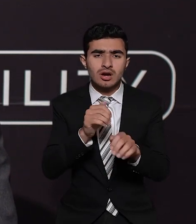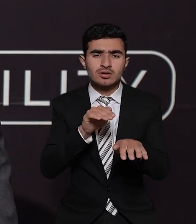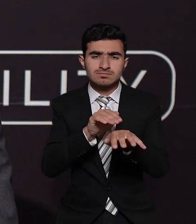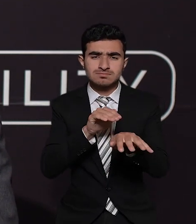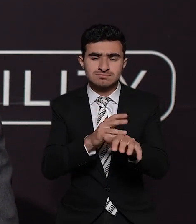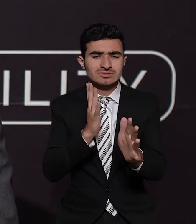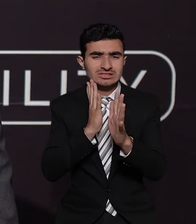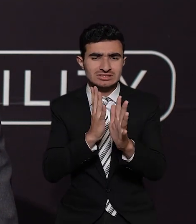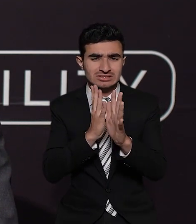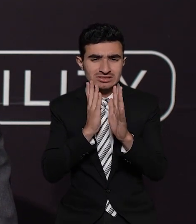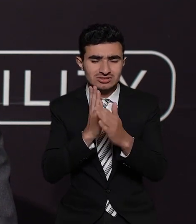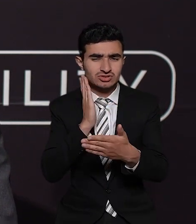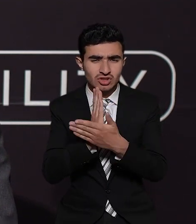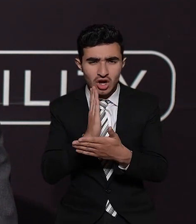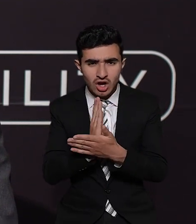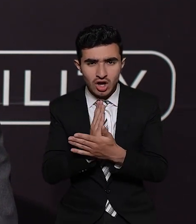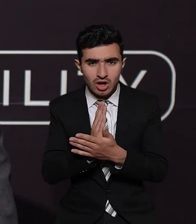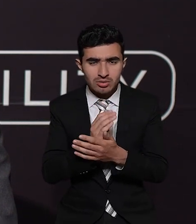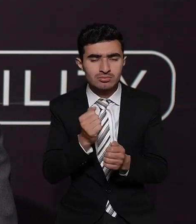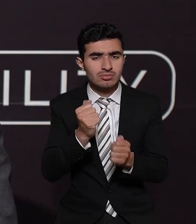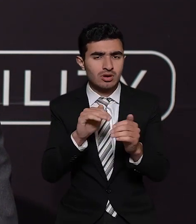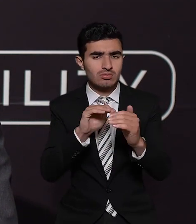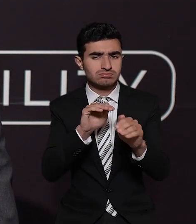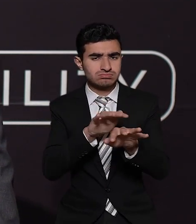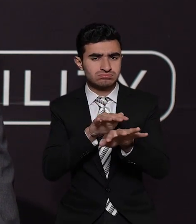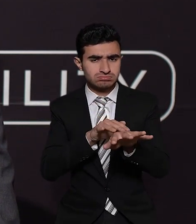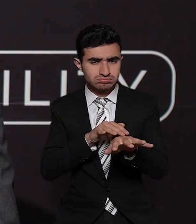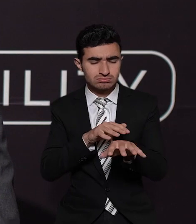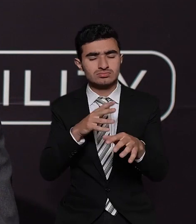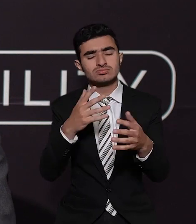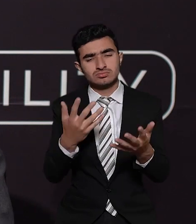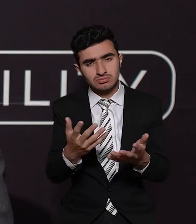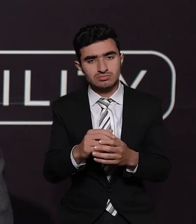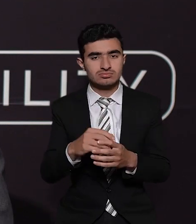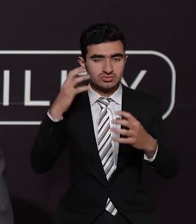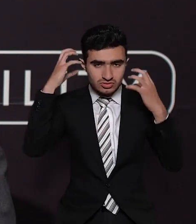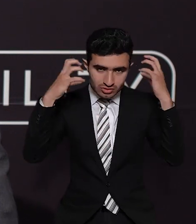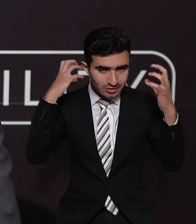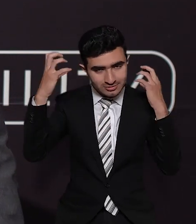ٹریفک میں پھنسا کیونکہ ٹریفک جیم تھا، سٹریس۔